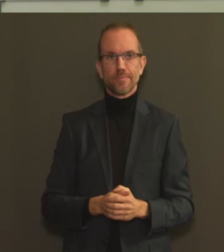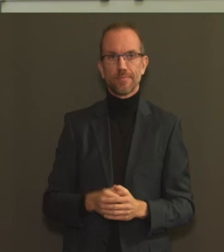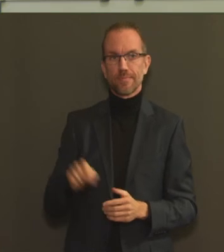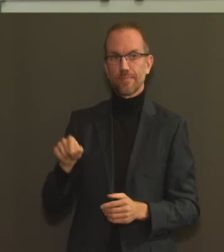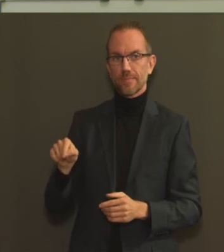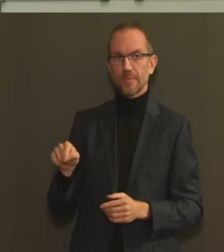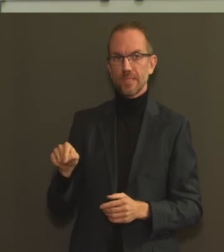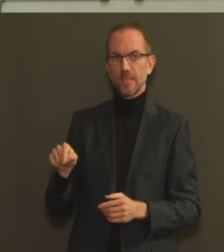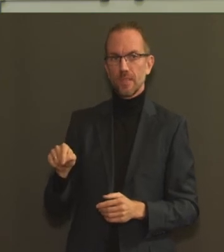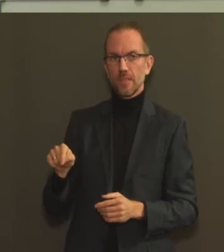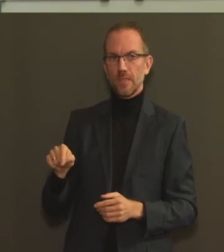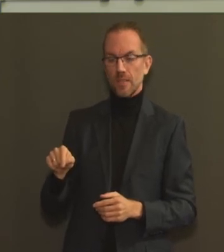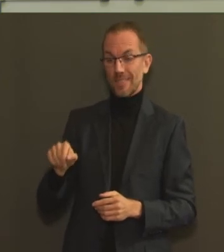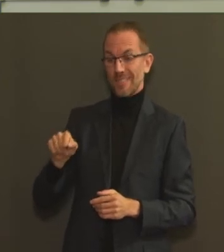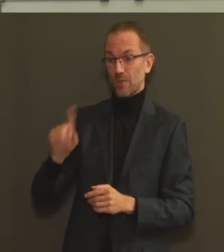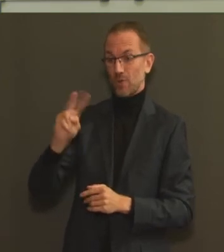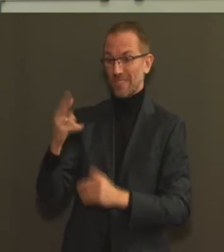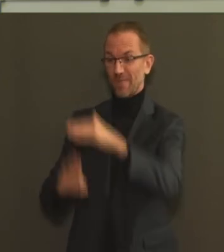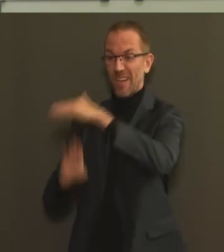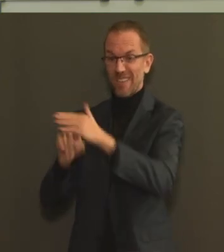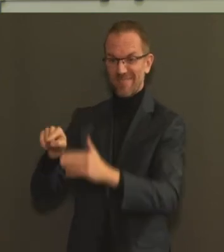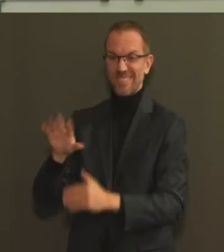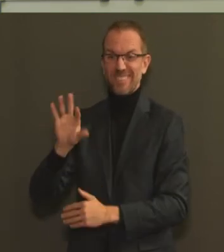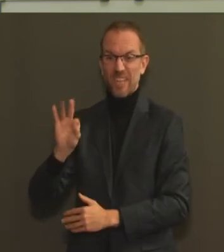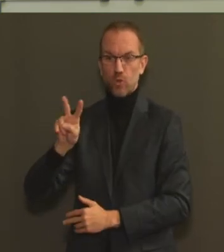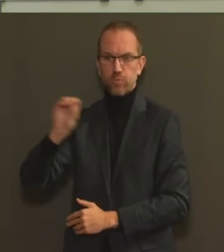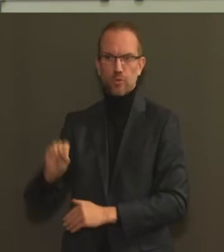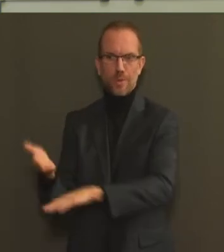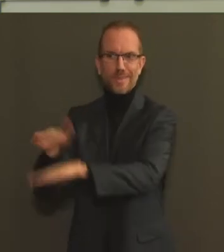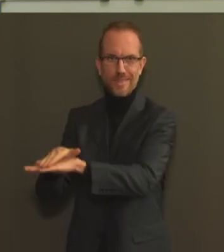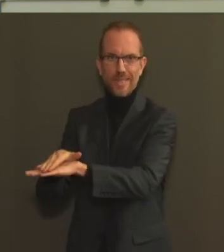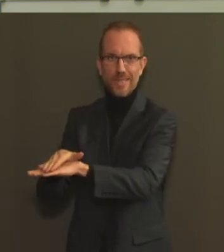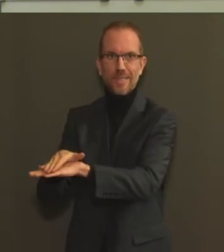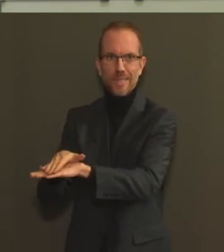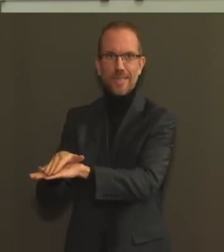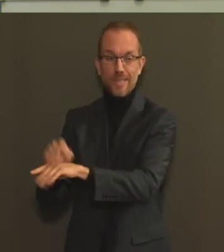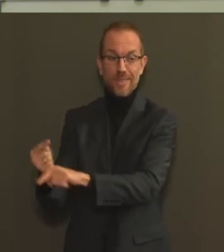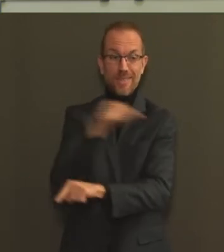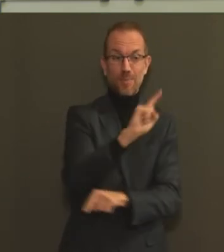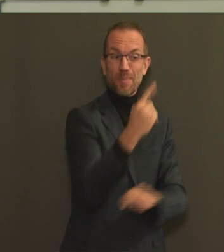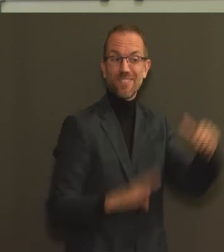et 48% des décès lors de la première vague, ce qui nous a fait passer ce